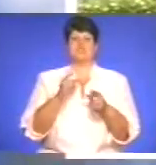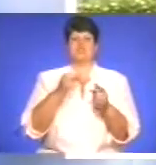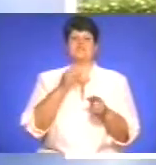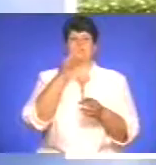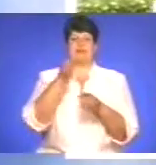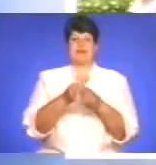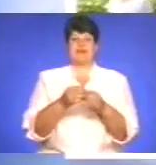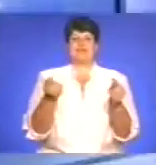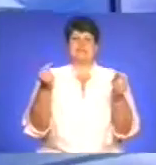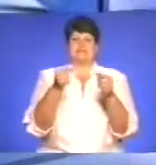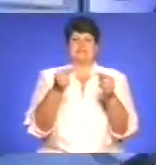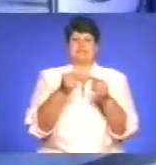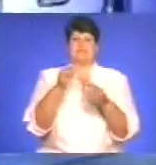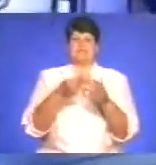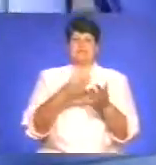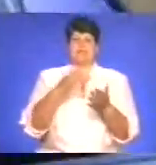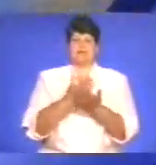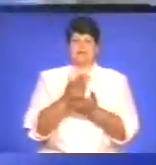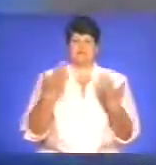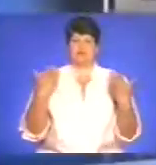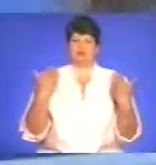якості відпочинку?